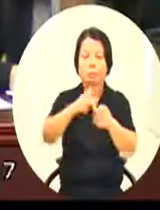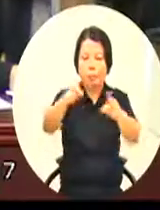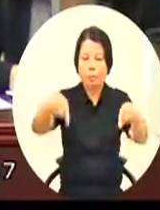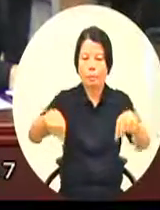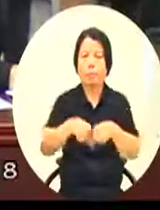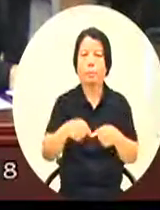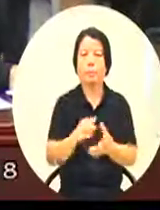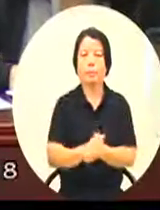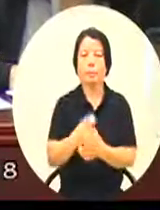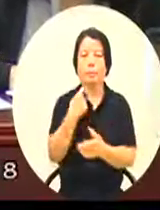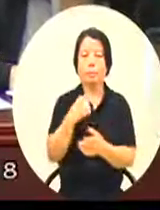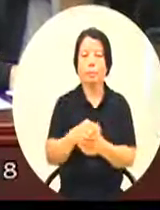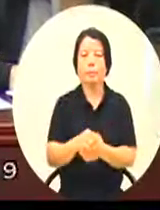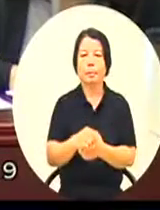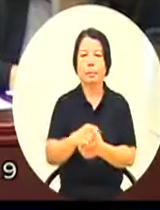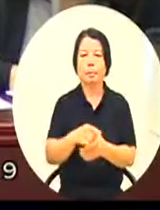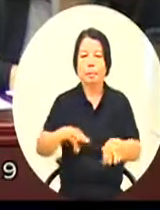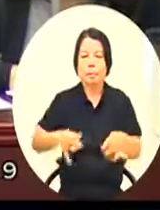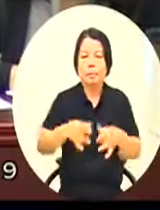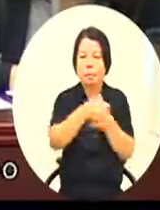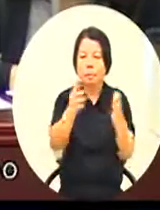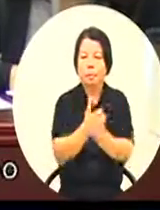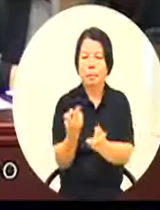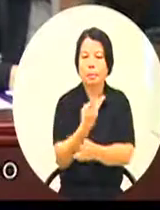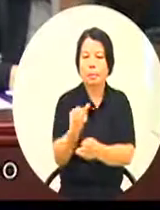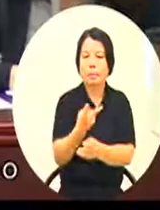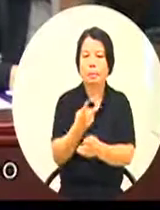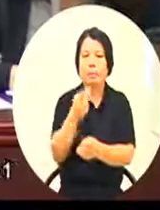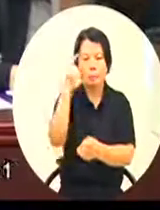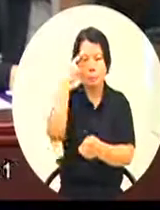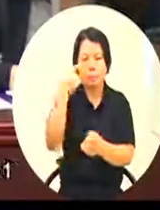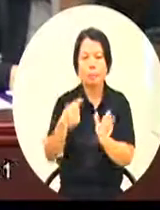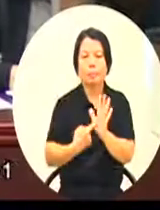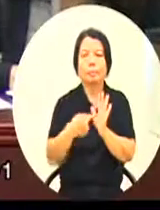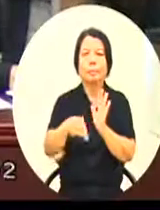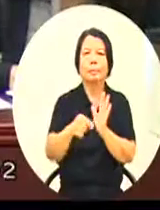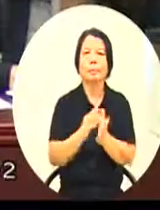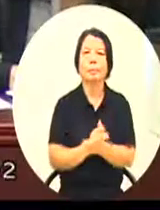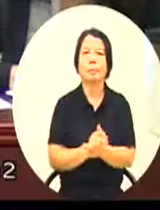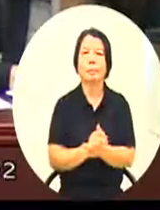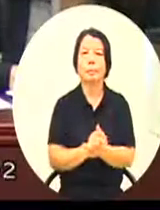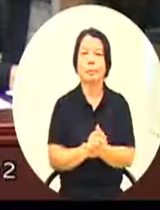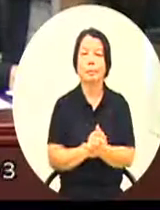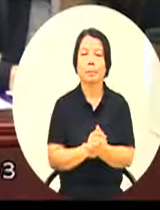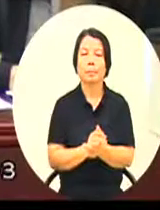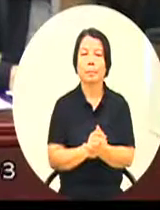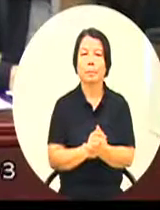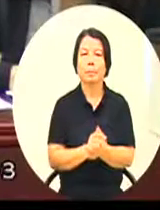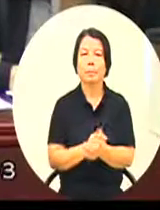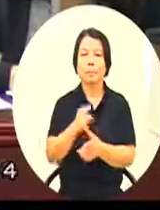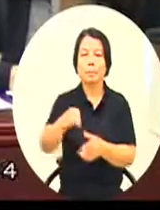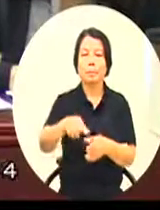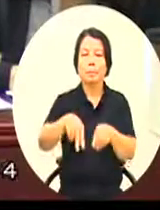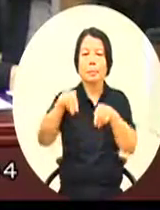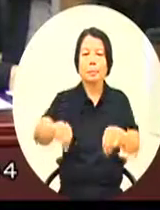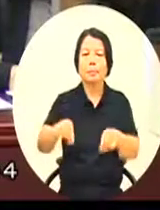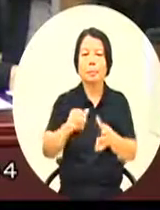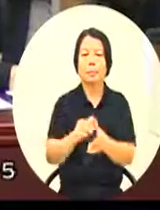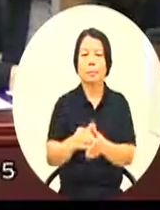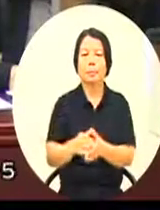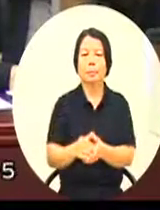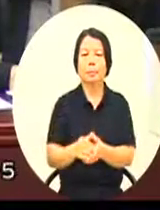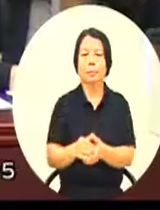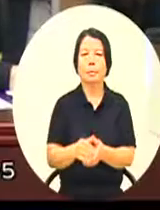约的精神是双方的意思表示啦。不过以这个合约的那个状态来